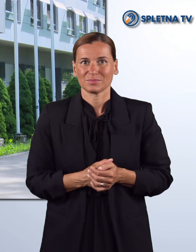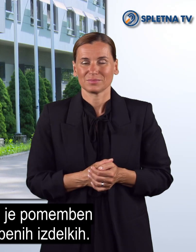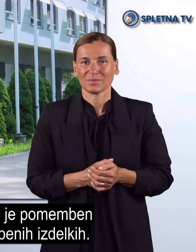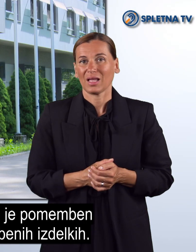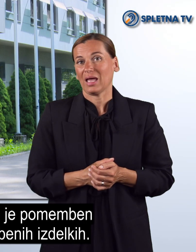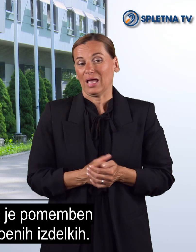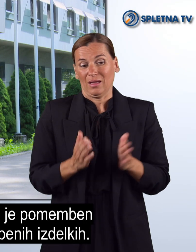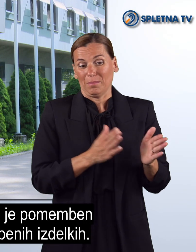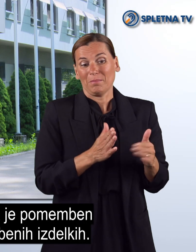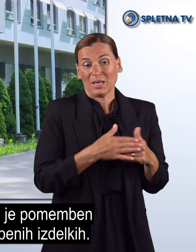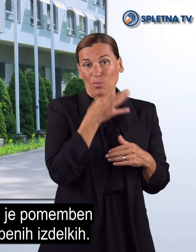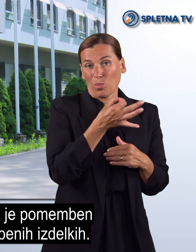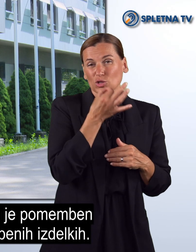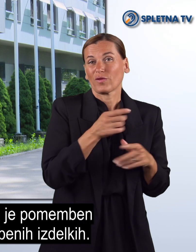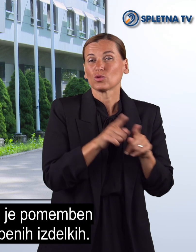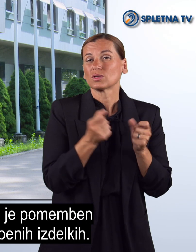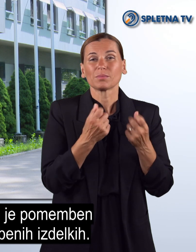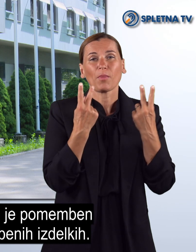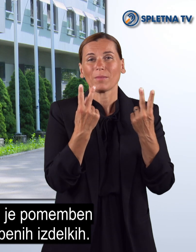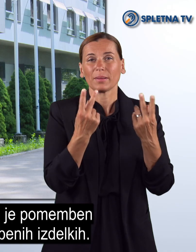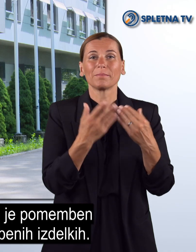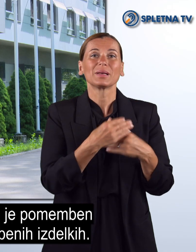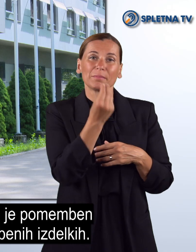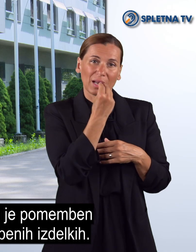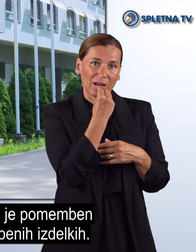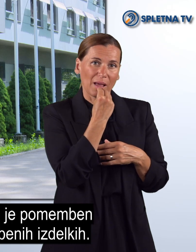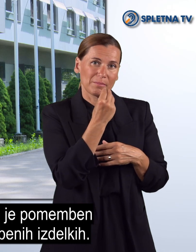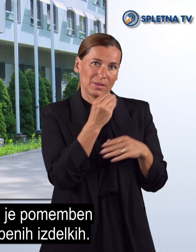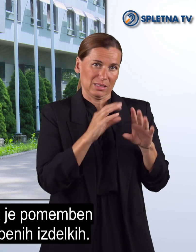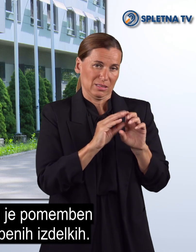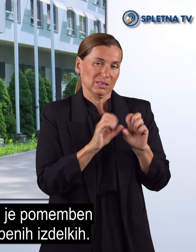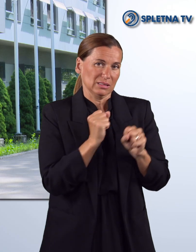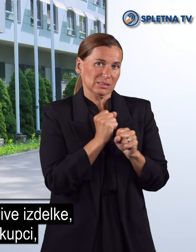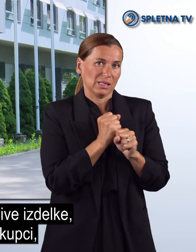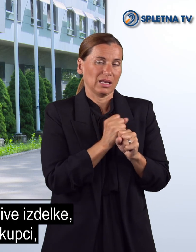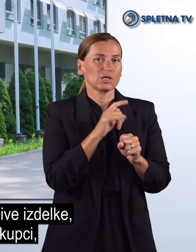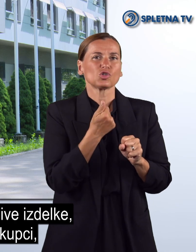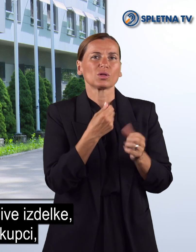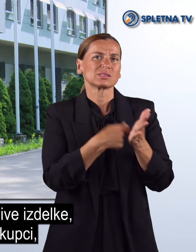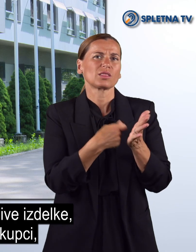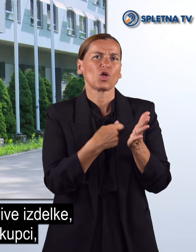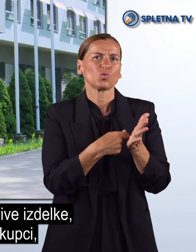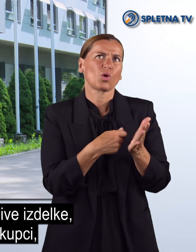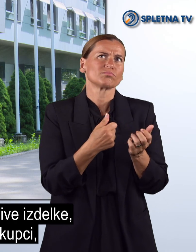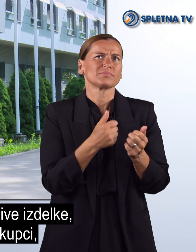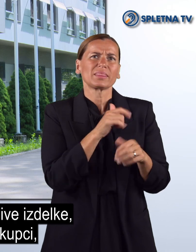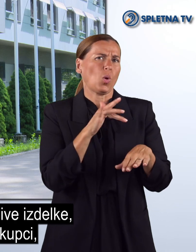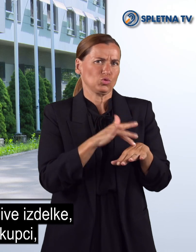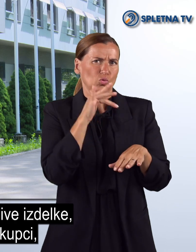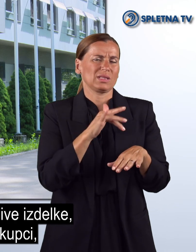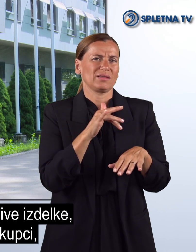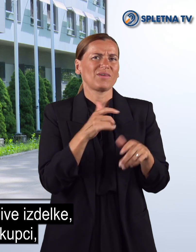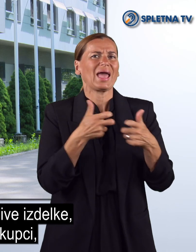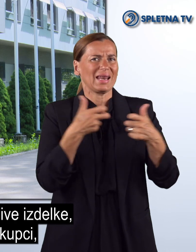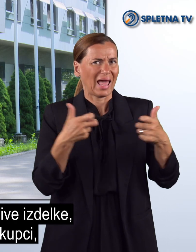Na strani povpraševanja je pomemben dejavnik še, da pri prehrambenih izdelkih gre za cenovno zelo neobčutljive,